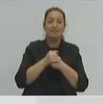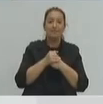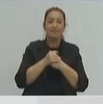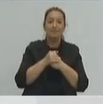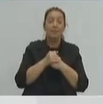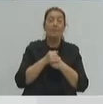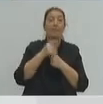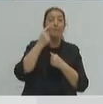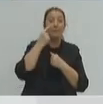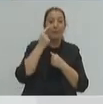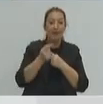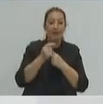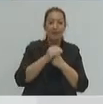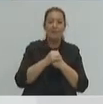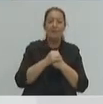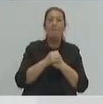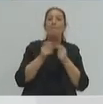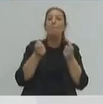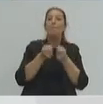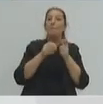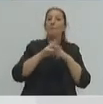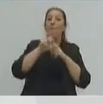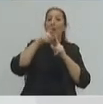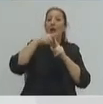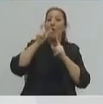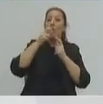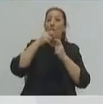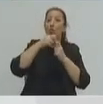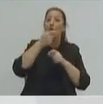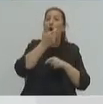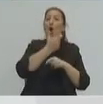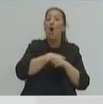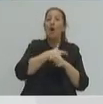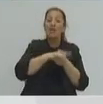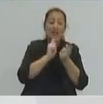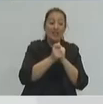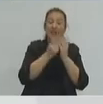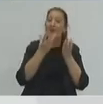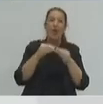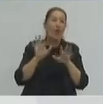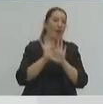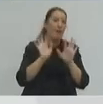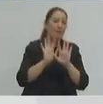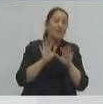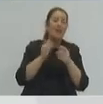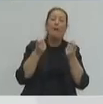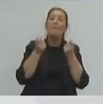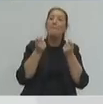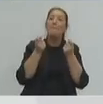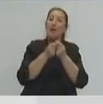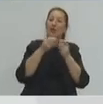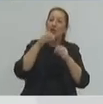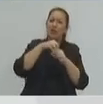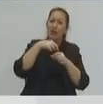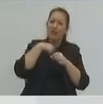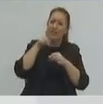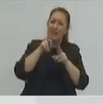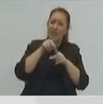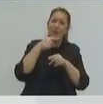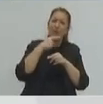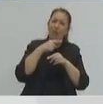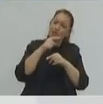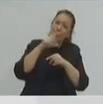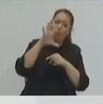Yani bakın, Beltur özelleşmemeli. Beltur'un içerisine, ben de senin gibi konuşayım,